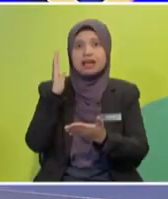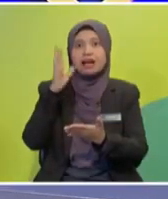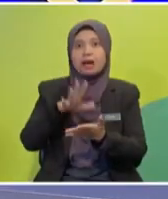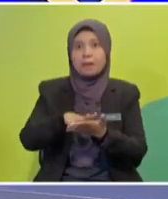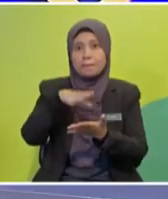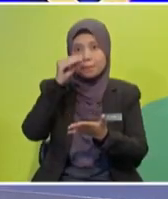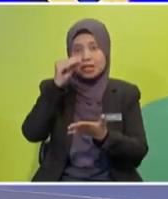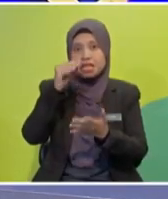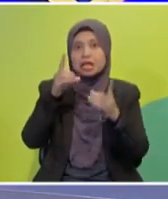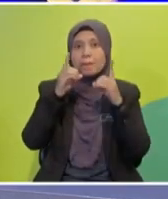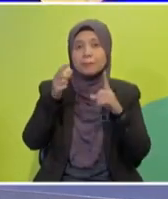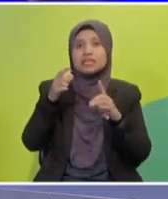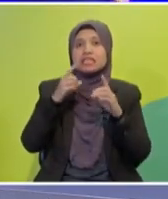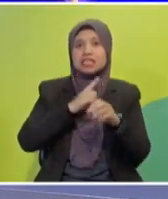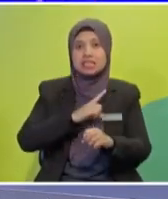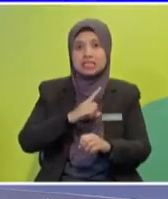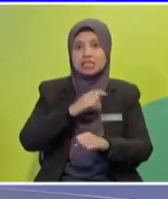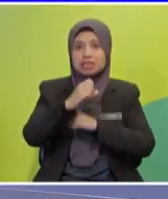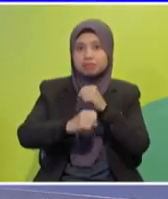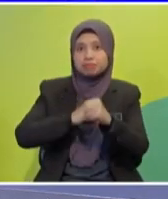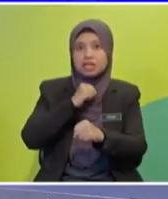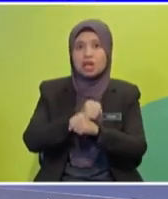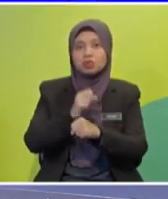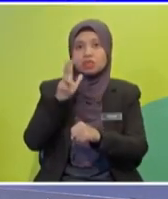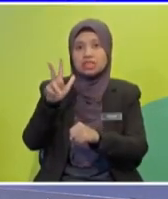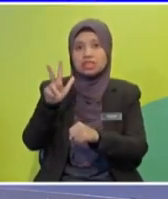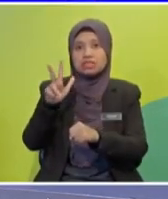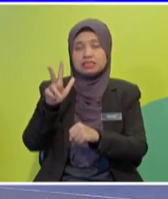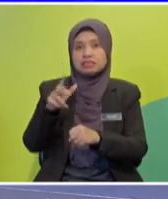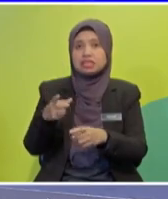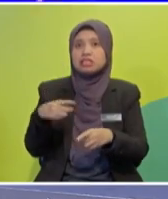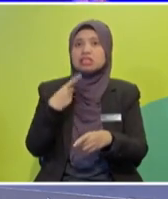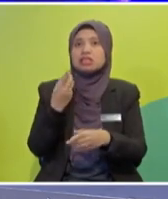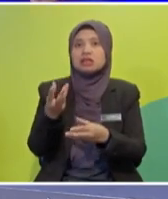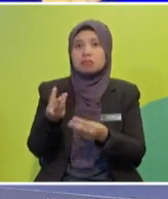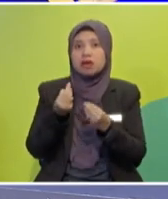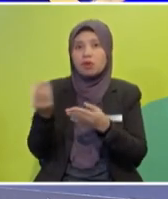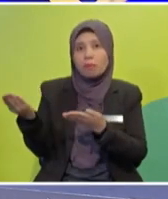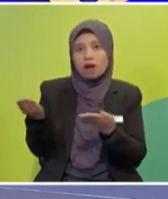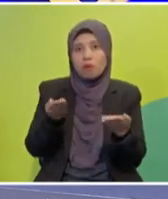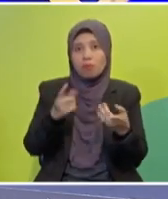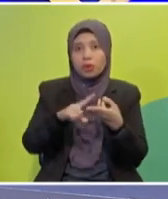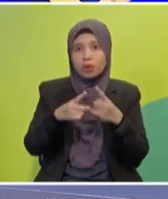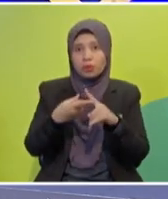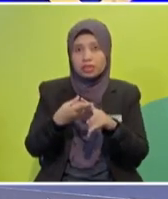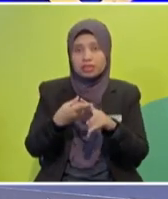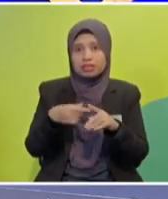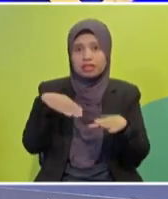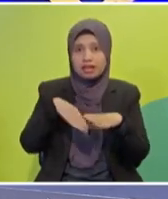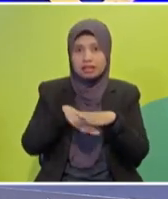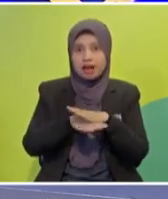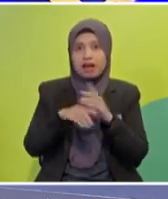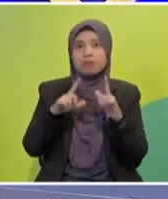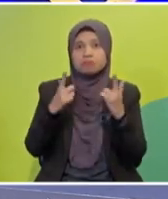Islam tahun 3. Tapi sebelum tu Cikgu, kita nak ajak kawan-kawan kita untuk bersama-sama dengan kita dalam kelas pada